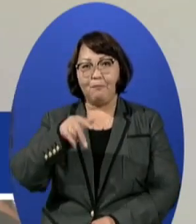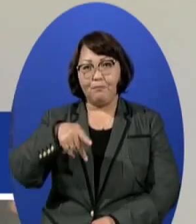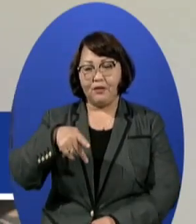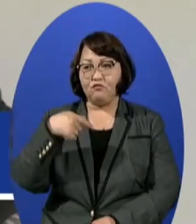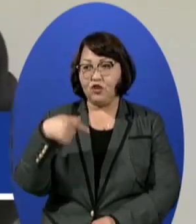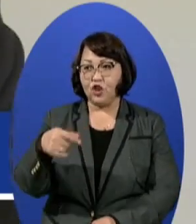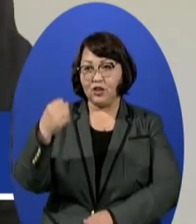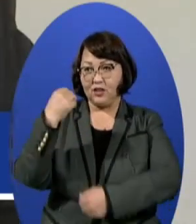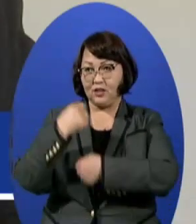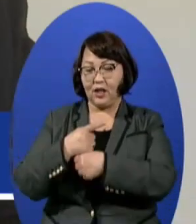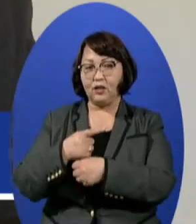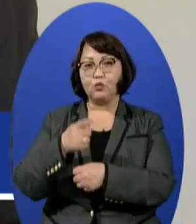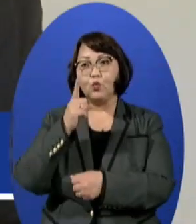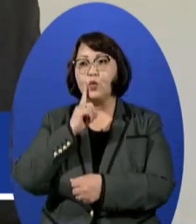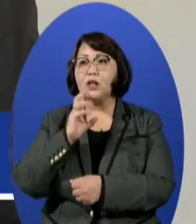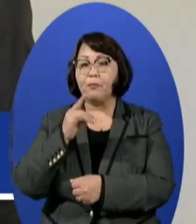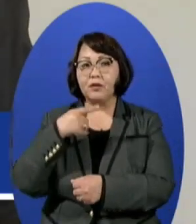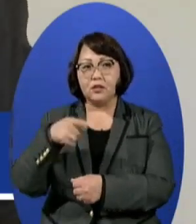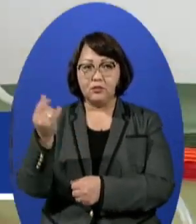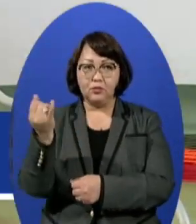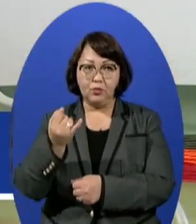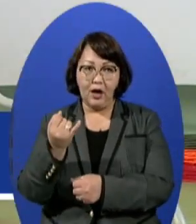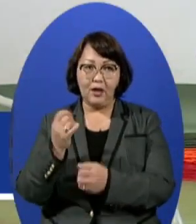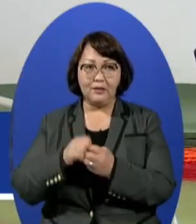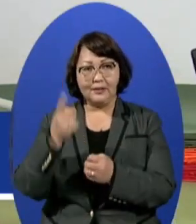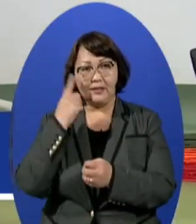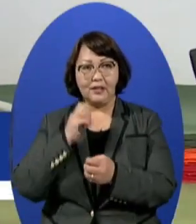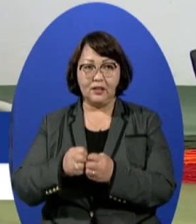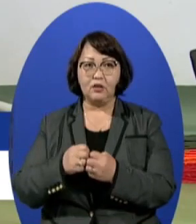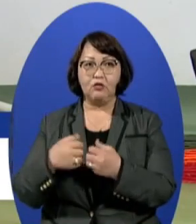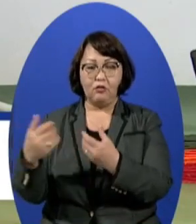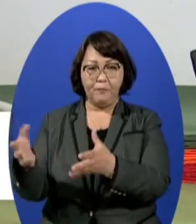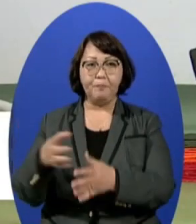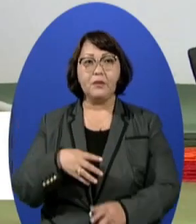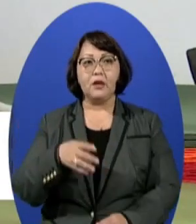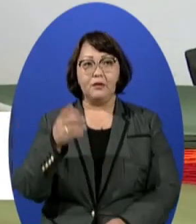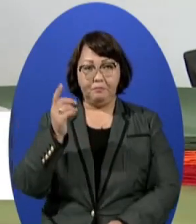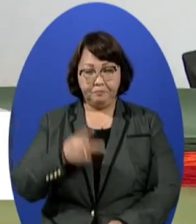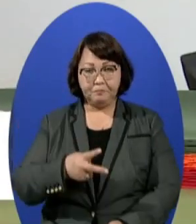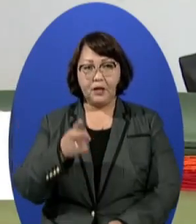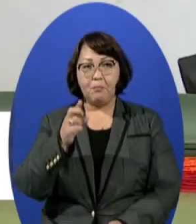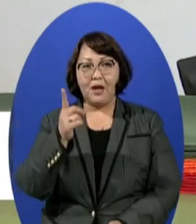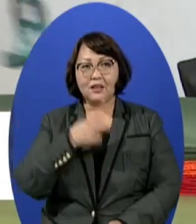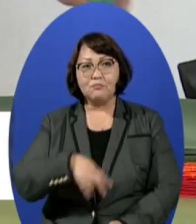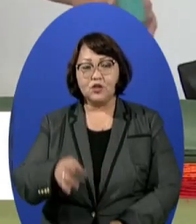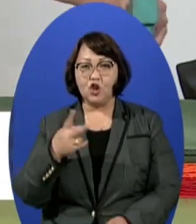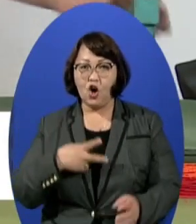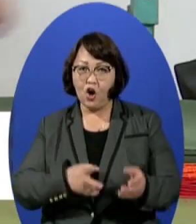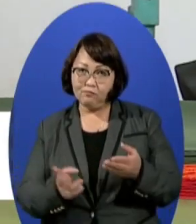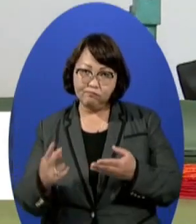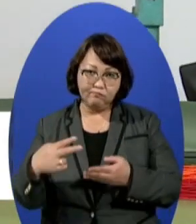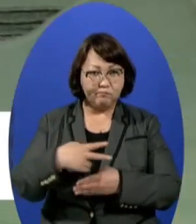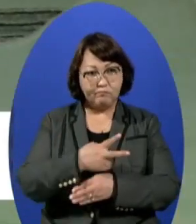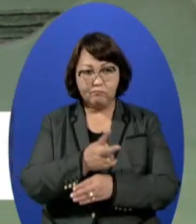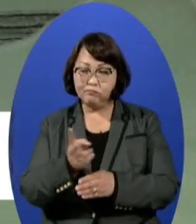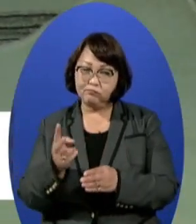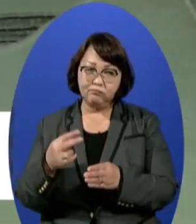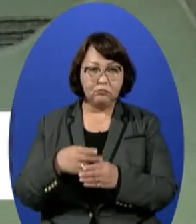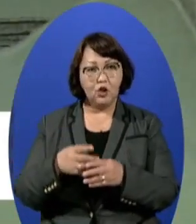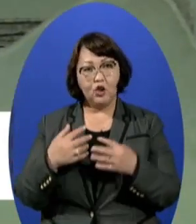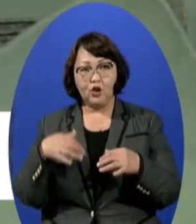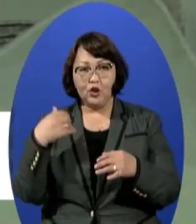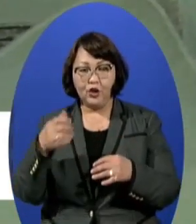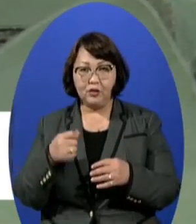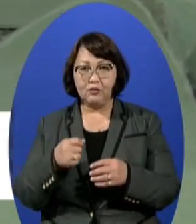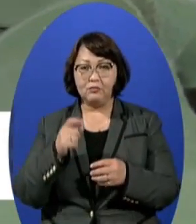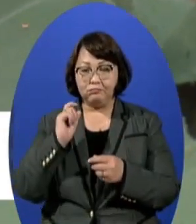зургнууд сонгож бүтээгдэхүүн дээр хэвлж байгаа байхгүй. Харин удахгүй Бадамсэд ойж эсгэх ажлыг хариуцнаа. Мөн ширээс хийж хатмал урлах ажлыг